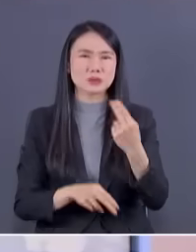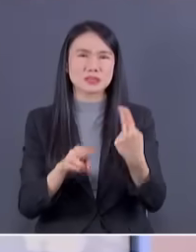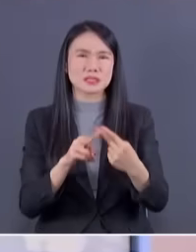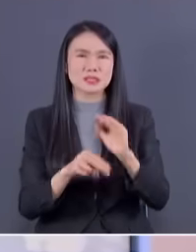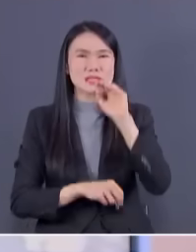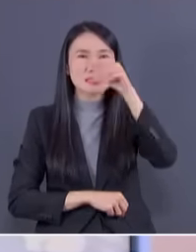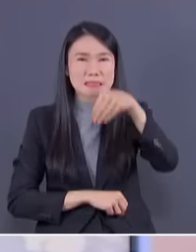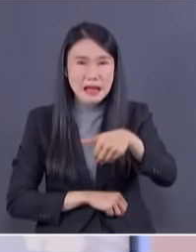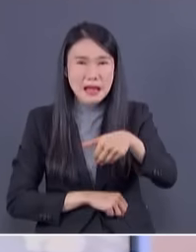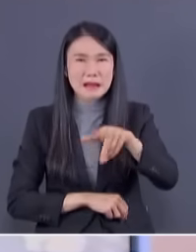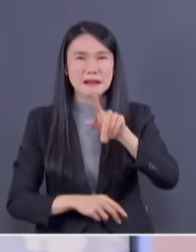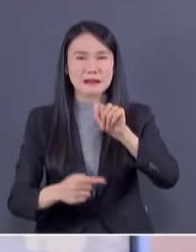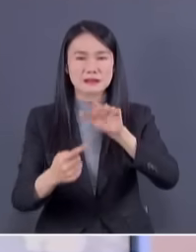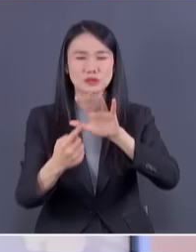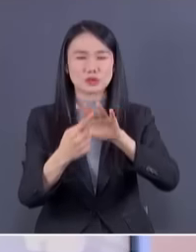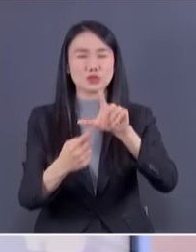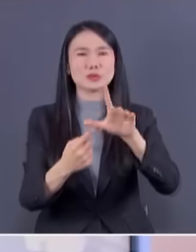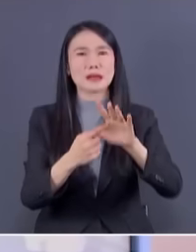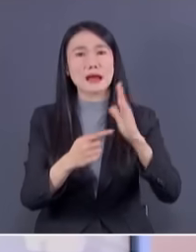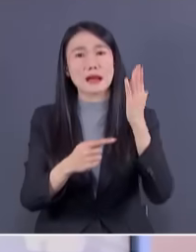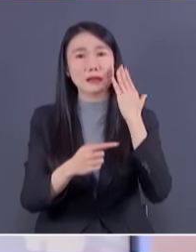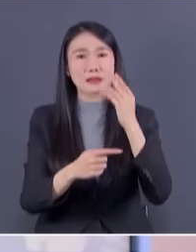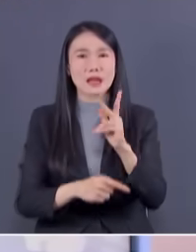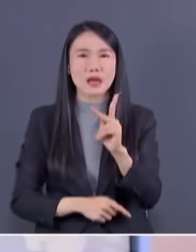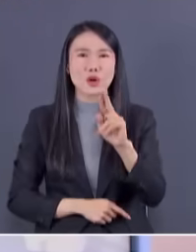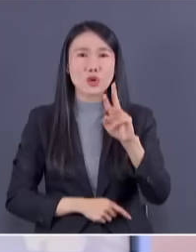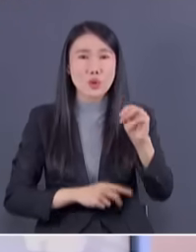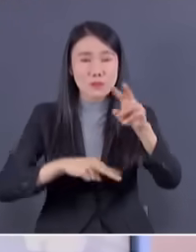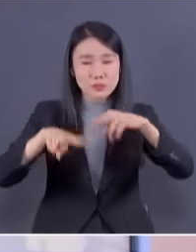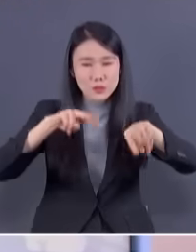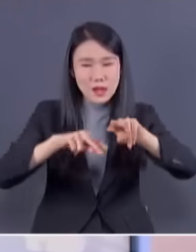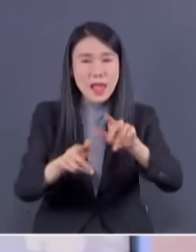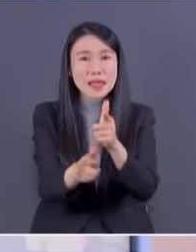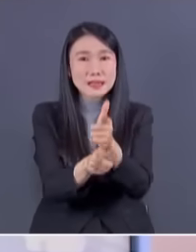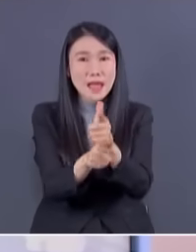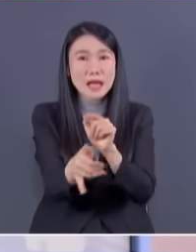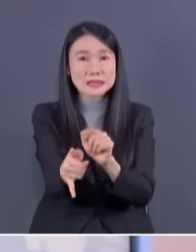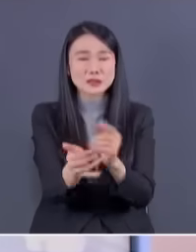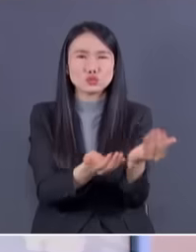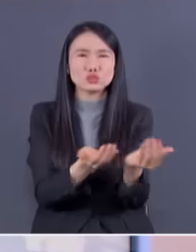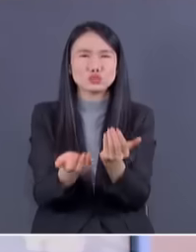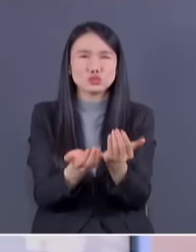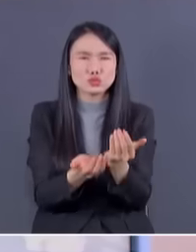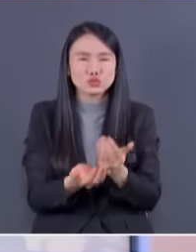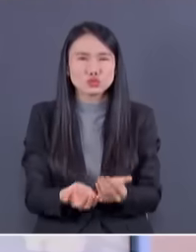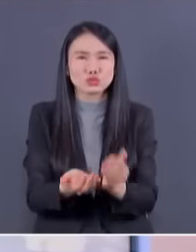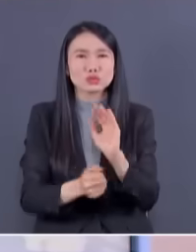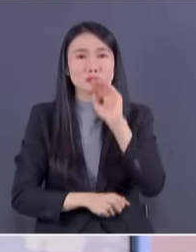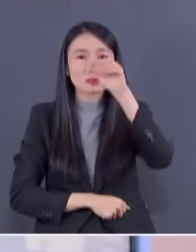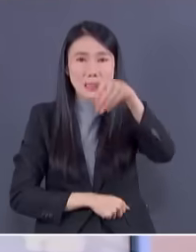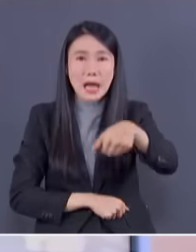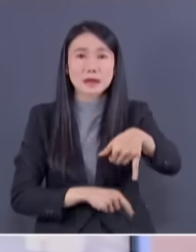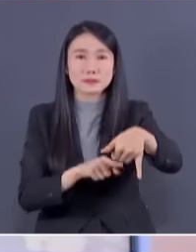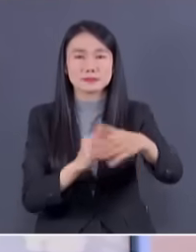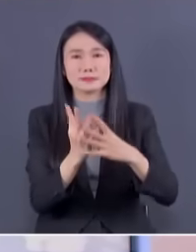ามเจ้าพลายตุลามาต่อเนื่องหลังจากที่กรมอุทยานเขาดูแลอยู่นะครับลูกช้างป่าที่พลัดหลงมาล่าสุดเ